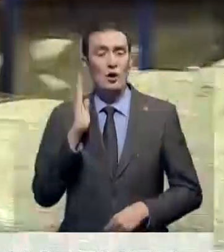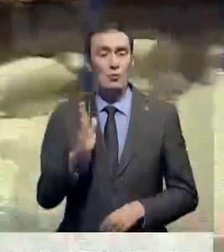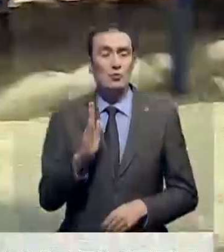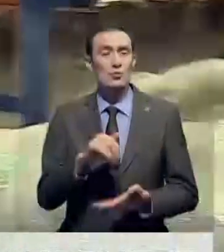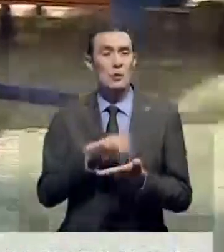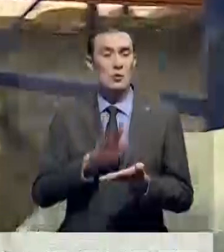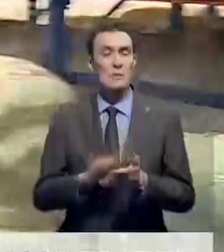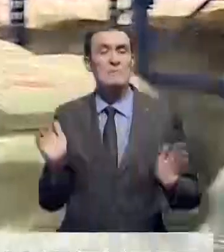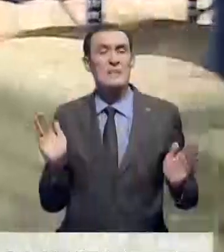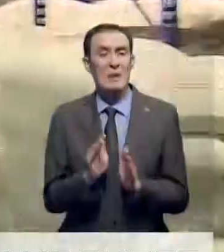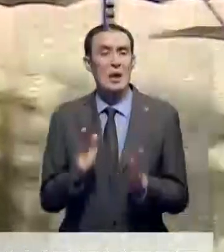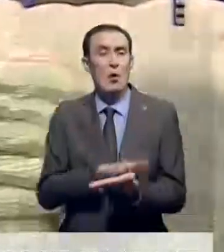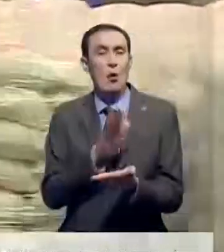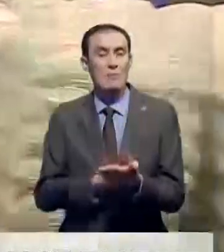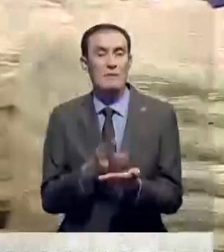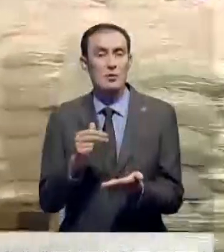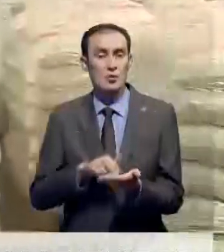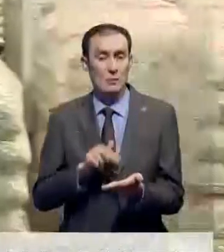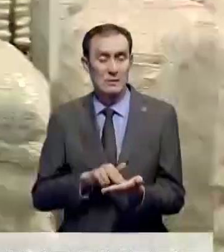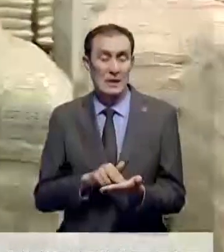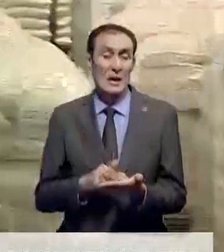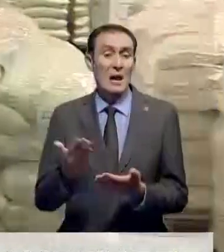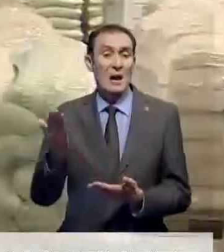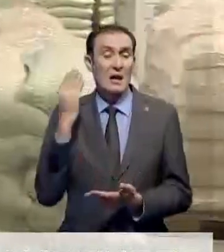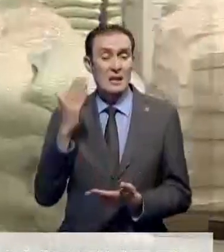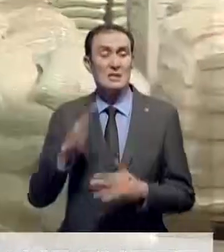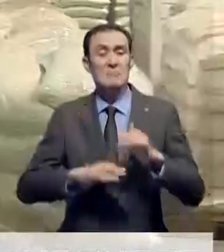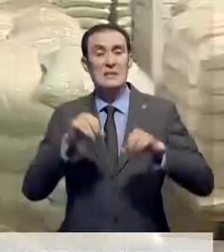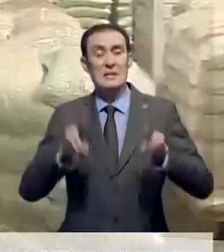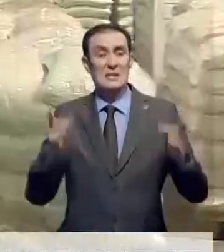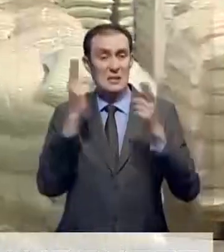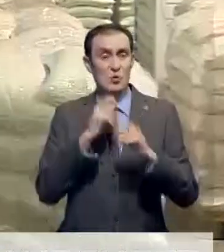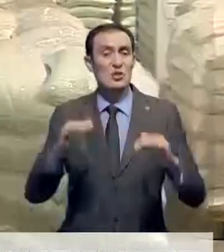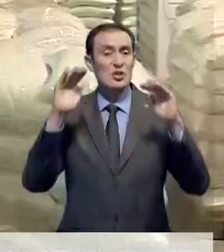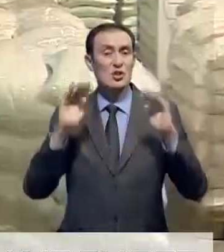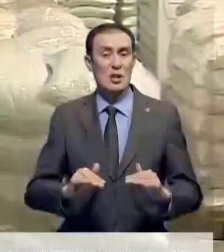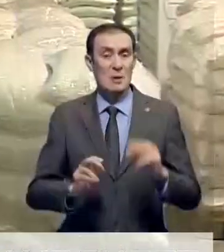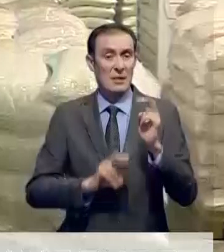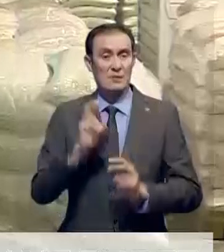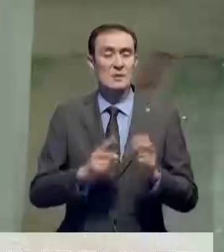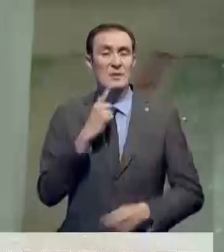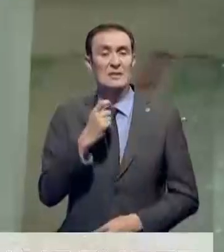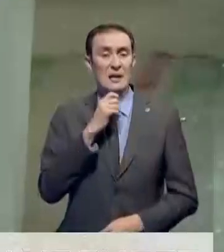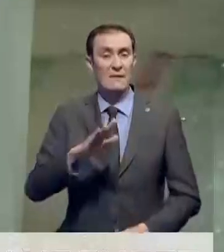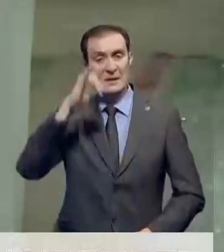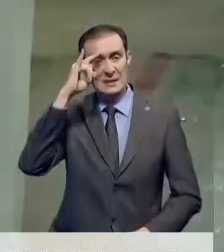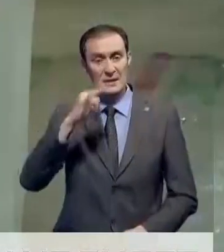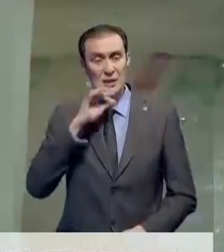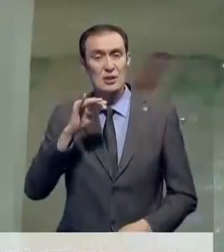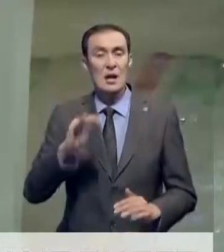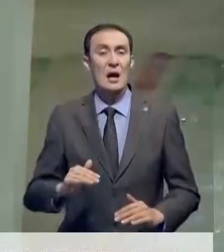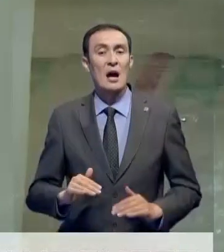Будет установлена минимальная оптовая цена. Напомню, ранее аналитики сообщили о снижении производства сахара в Казахстане